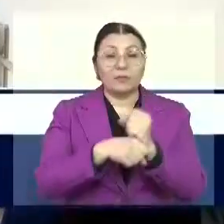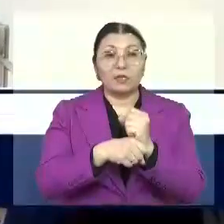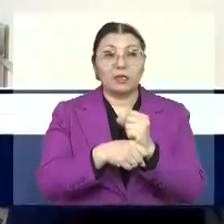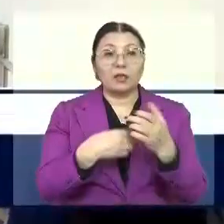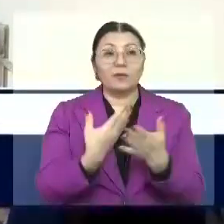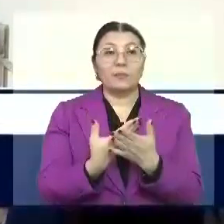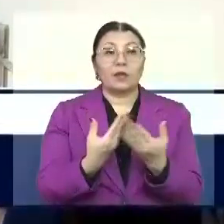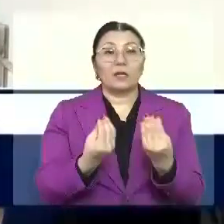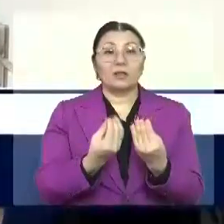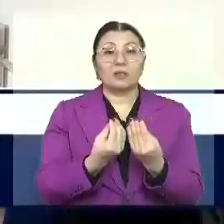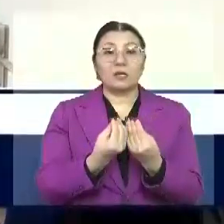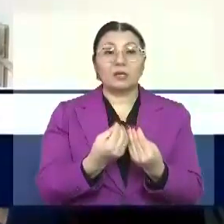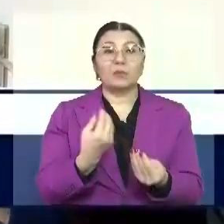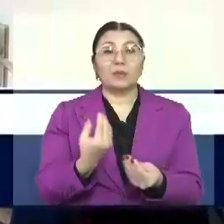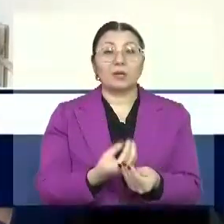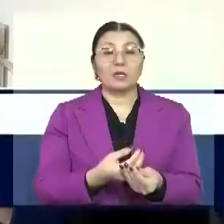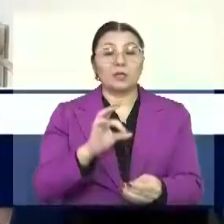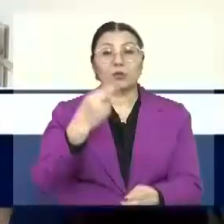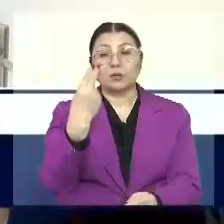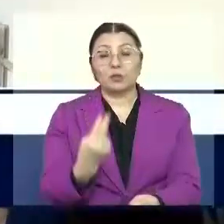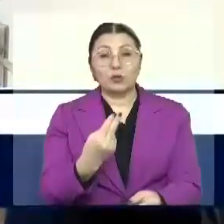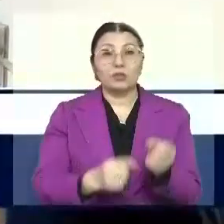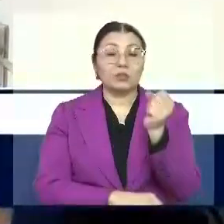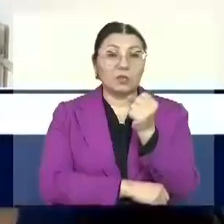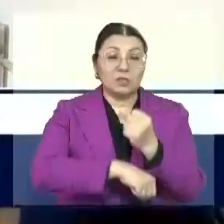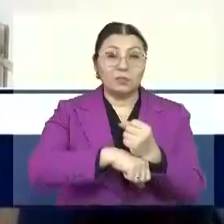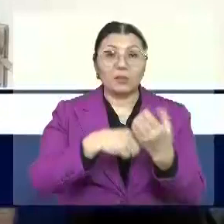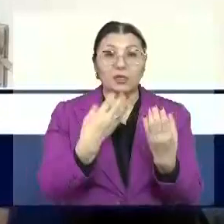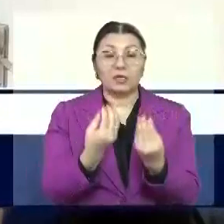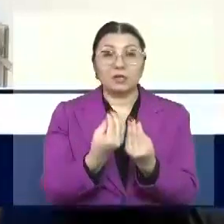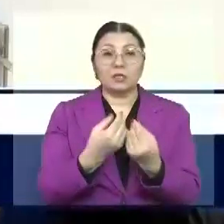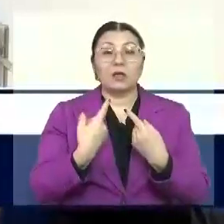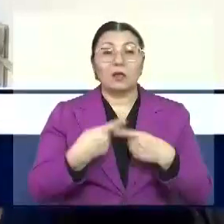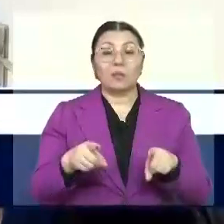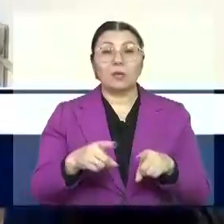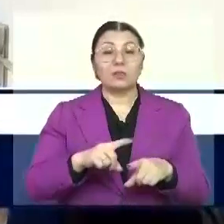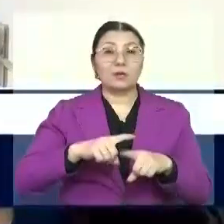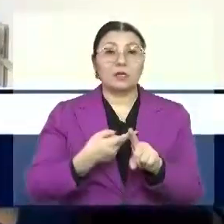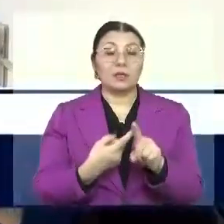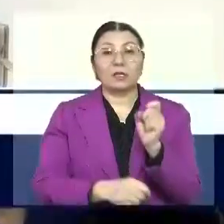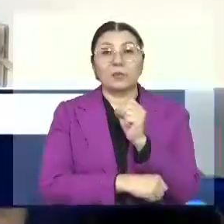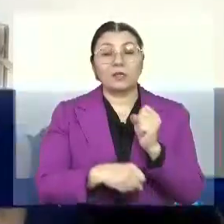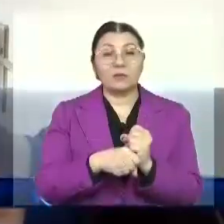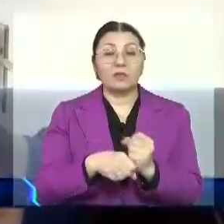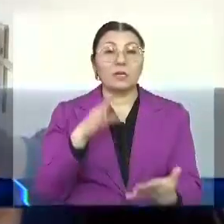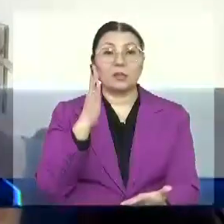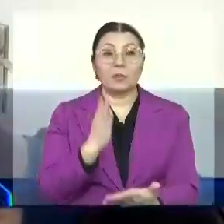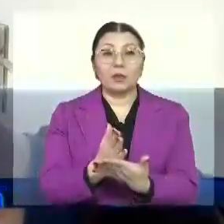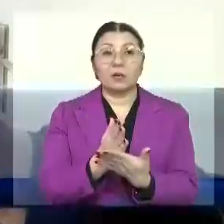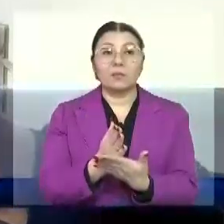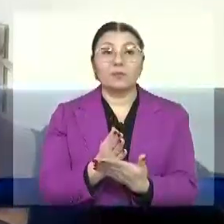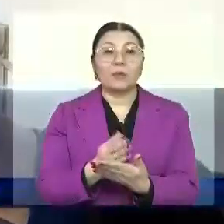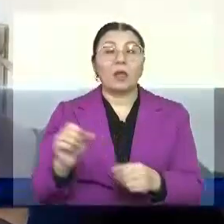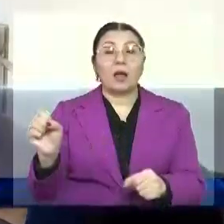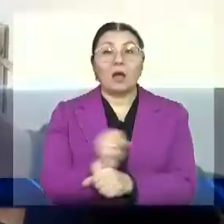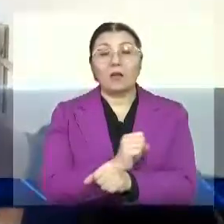медбике, бір әлеуметтік қызметкер және де басқа техникалық персоналдармен қамтамасыз етілген